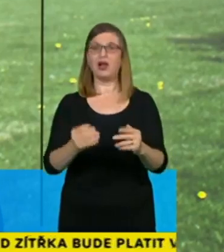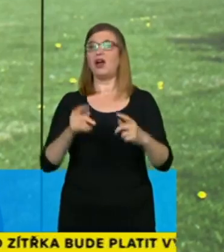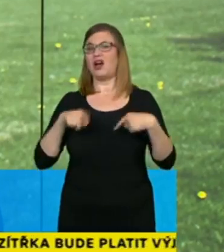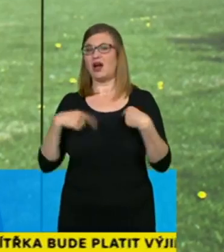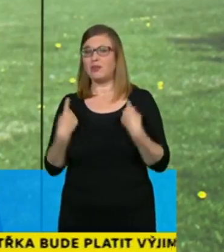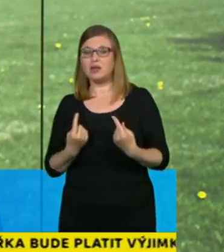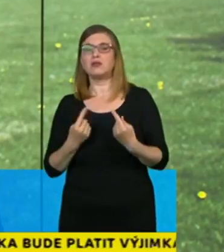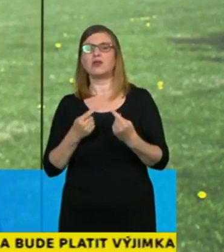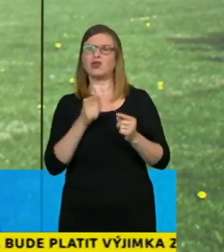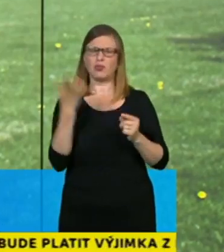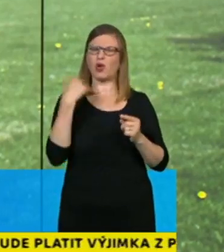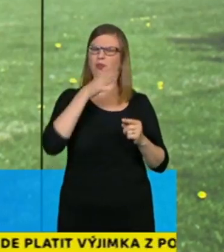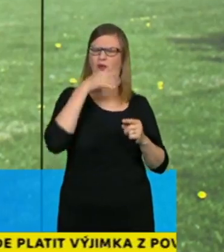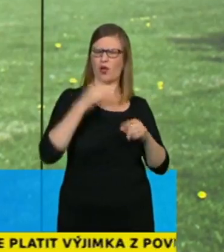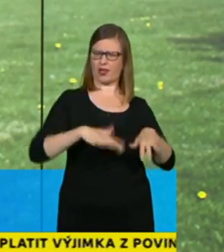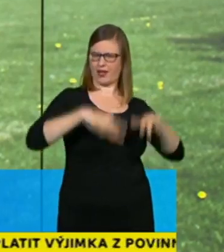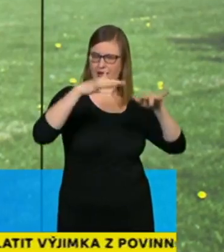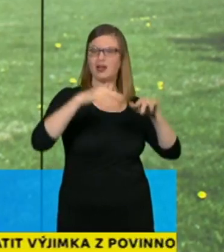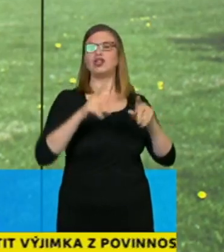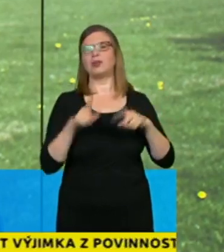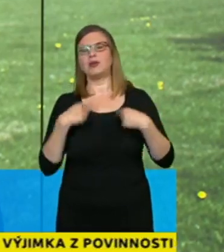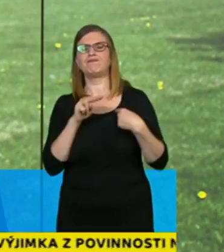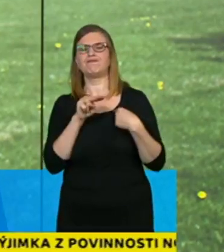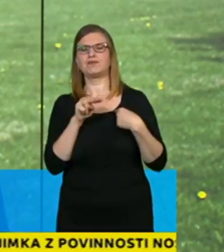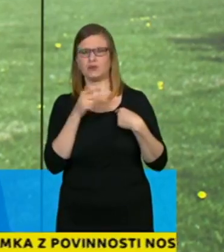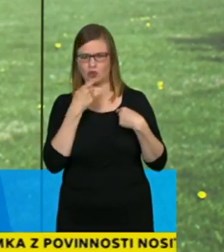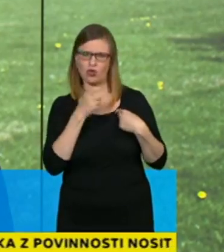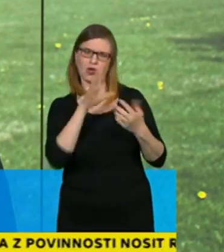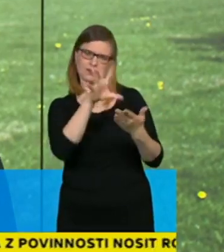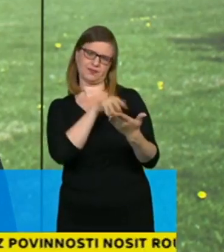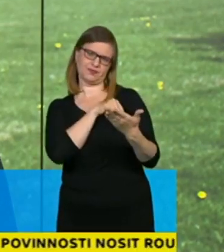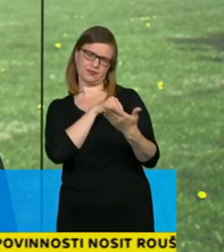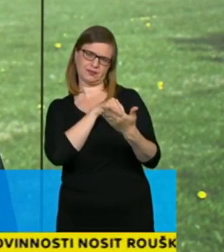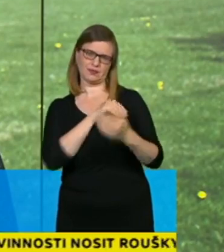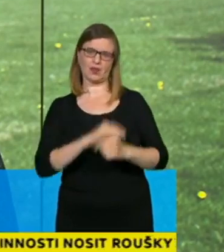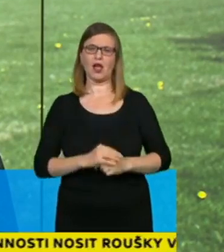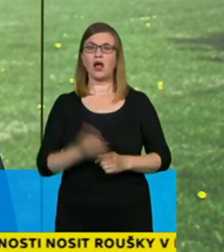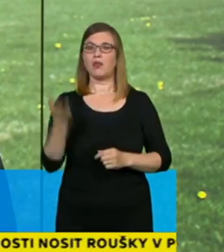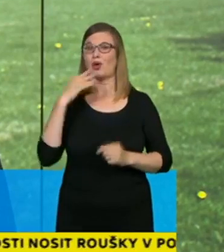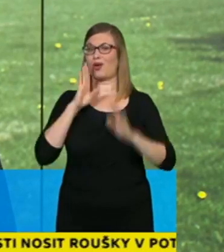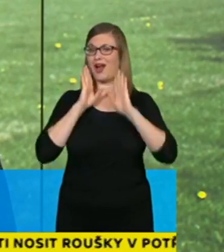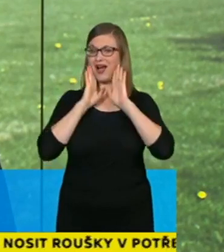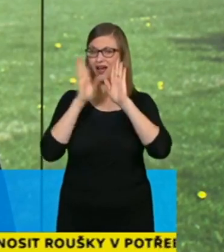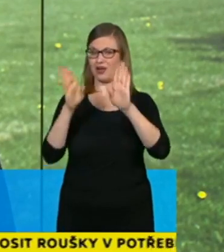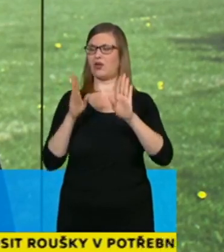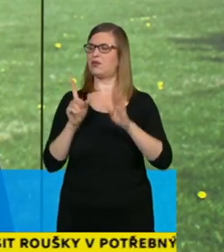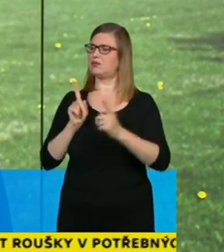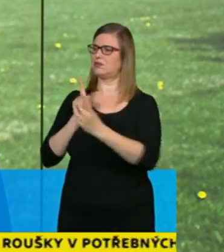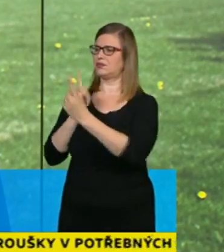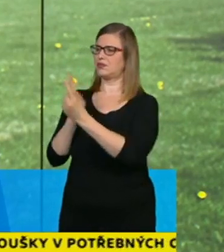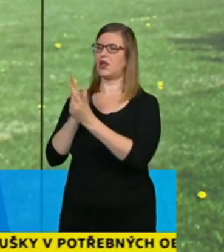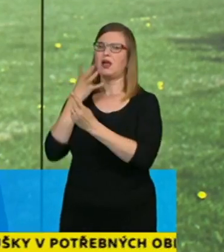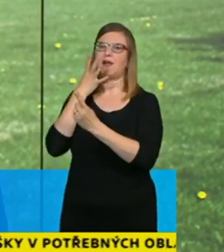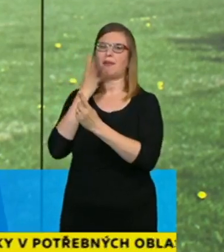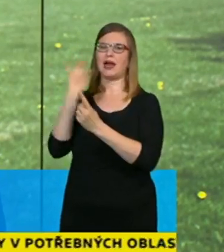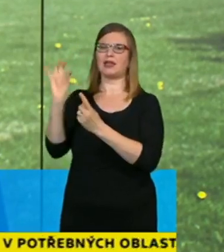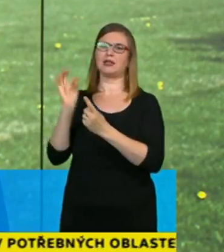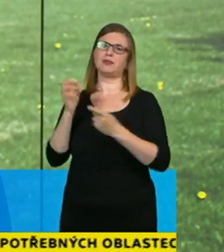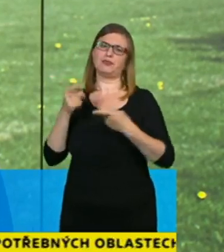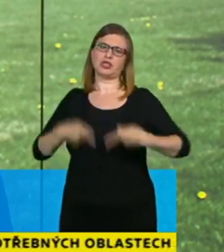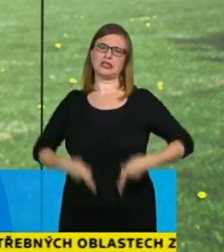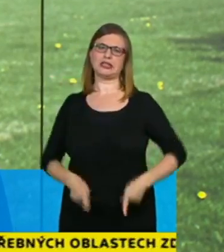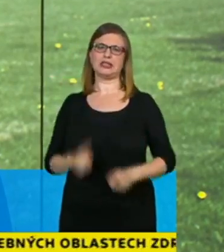inspirovali tímto, že to není ojedinělá zkušenost. Já jsem to konzultovala ráno pracovně s paní předsedkyní rozpočtového výboru,